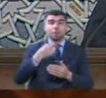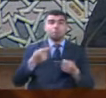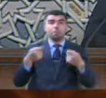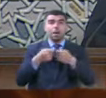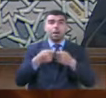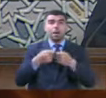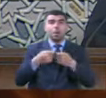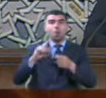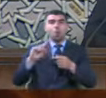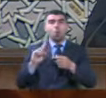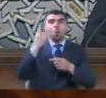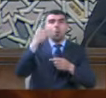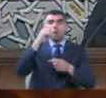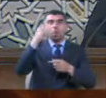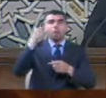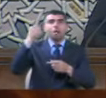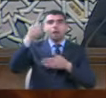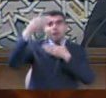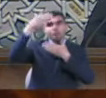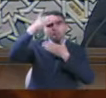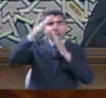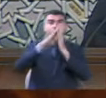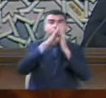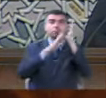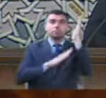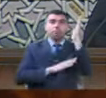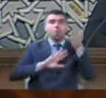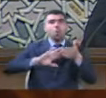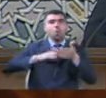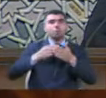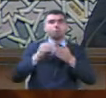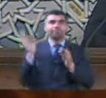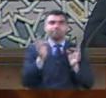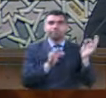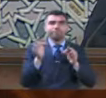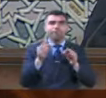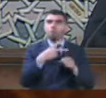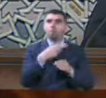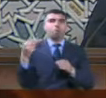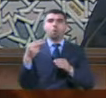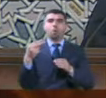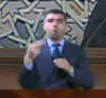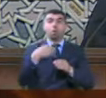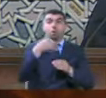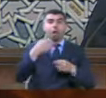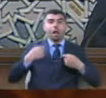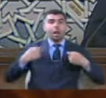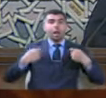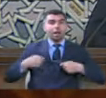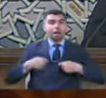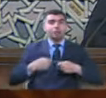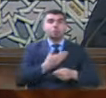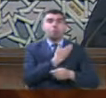للوطن وآثرت على نفسها المصالح الذاتية، مما سهل مأمورية الرئاسة في استئناف هذه